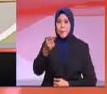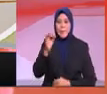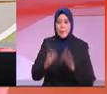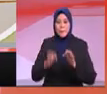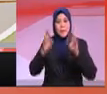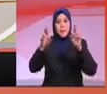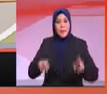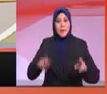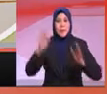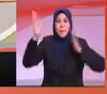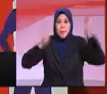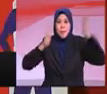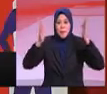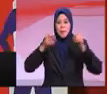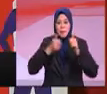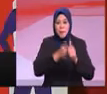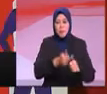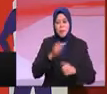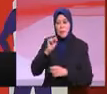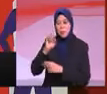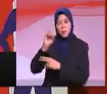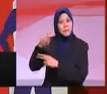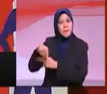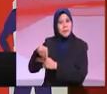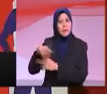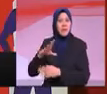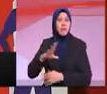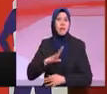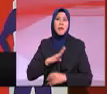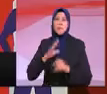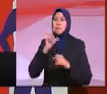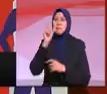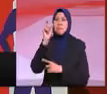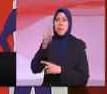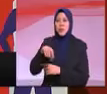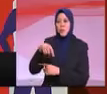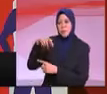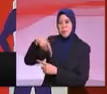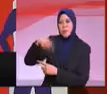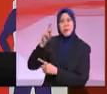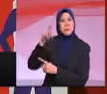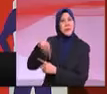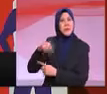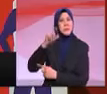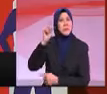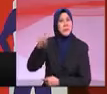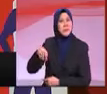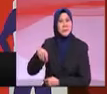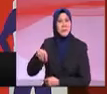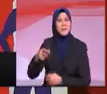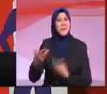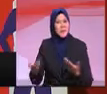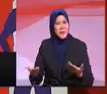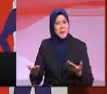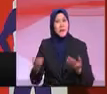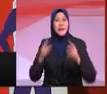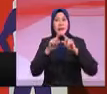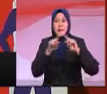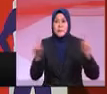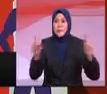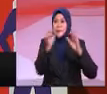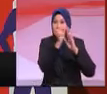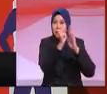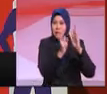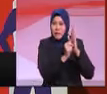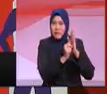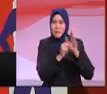Malaysia keseluruhannya patuh pada SOP, kita tak perlukan MCO ataupun CMCO. Tapi